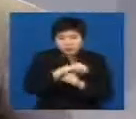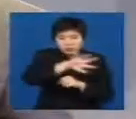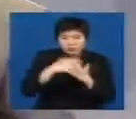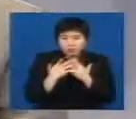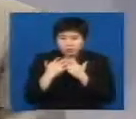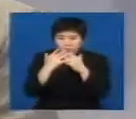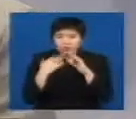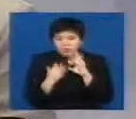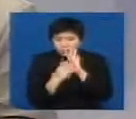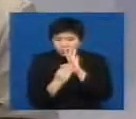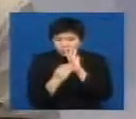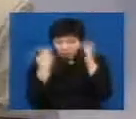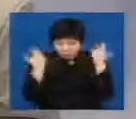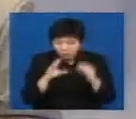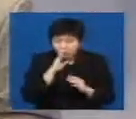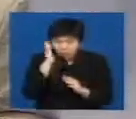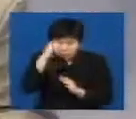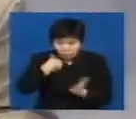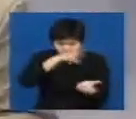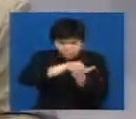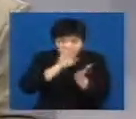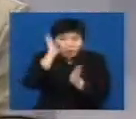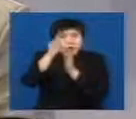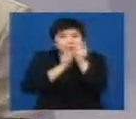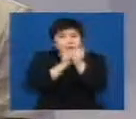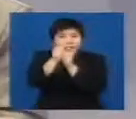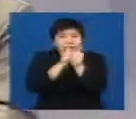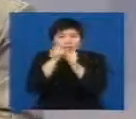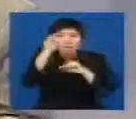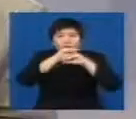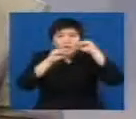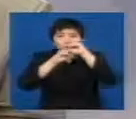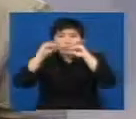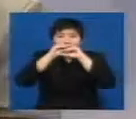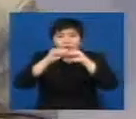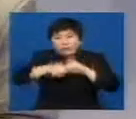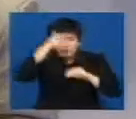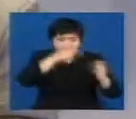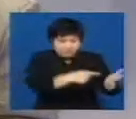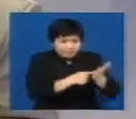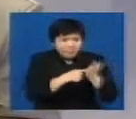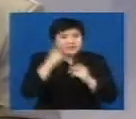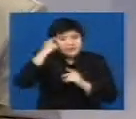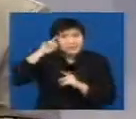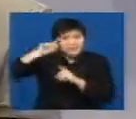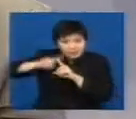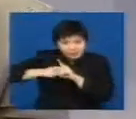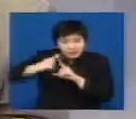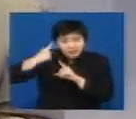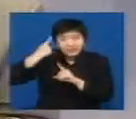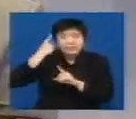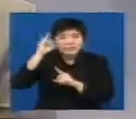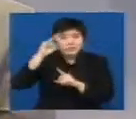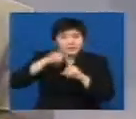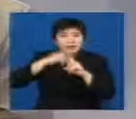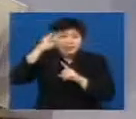ข้ามาก ำลังขอข้อมูลเข้ามาแล้วก็เราจะเริ่มประกวดประคันแล้วก็จะเอามาออกทีวีกันประมาณกรกฎาคม 6กรกฎาคม จนถึงปลายปี